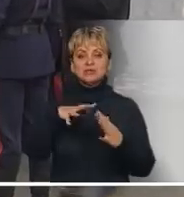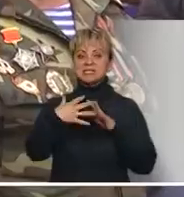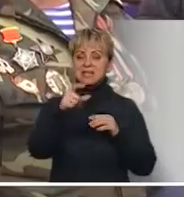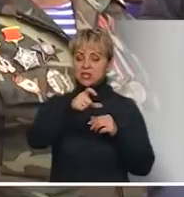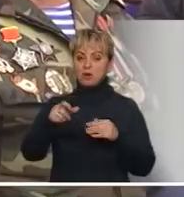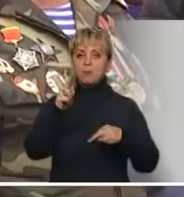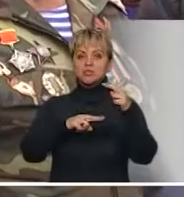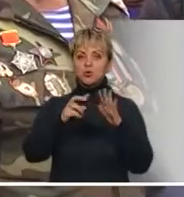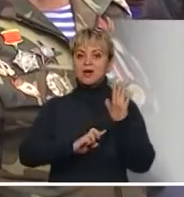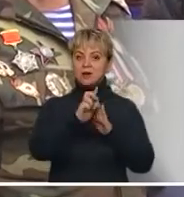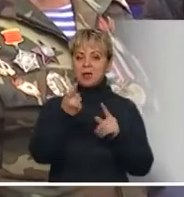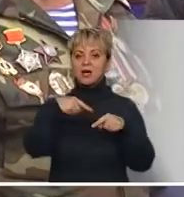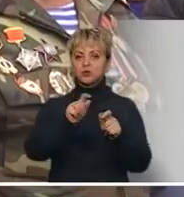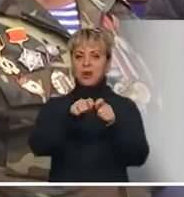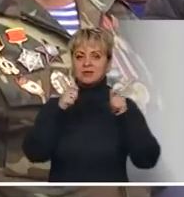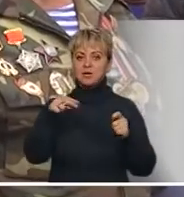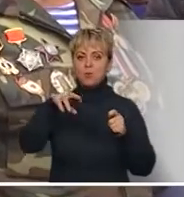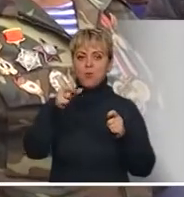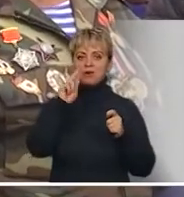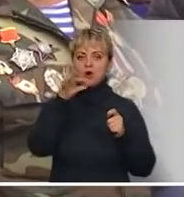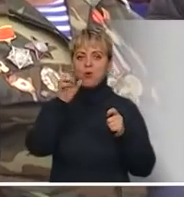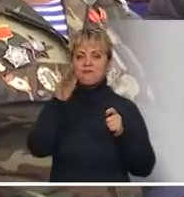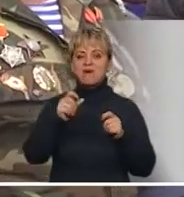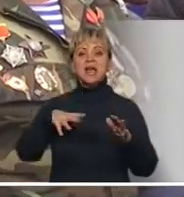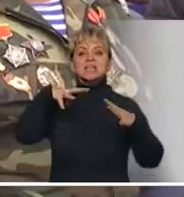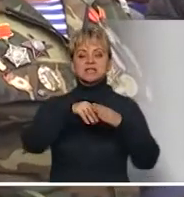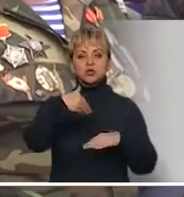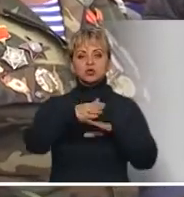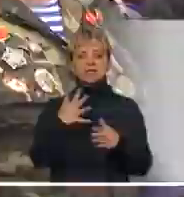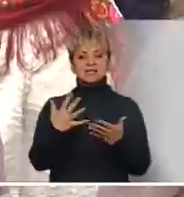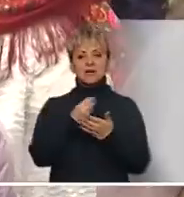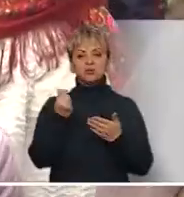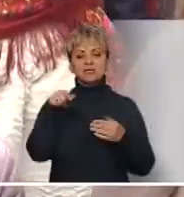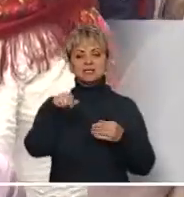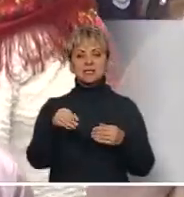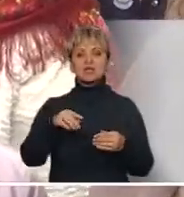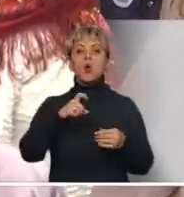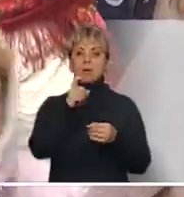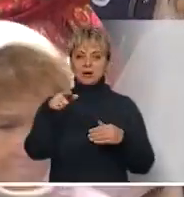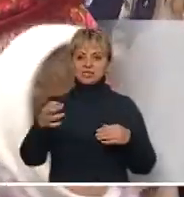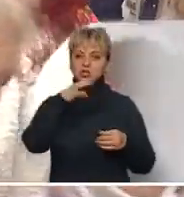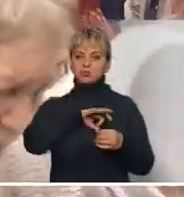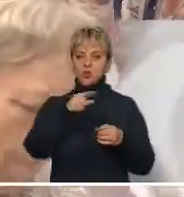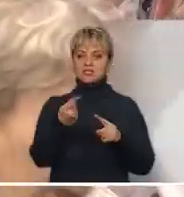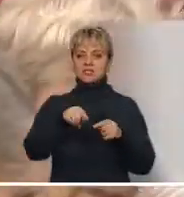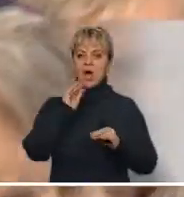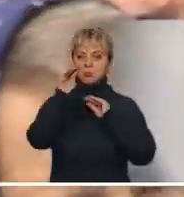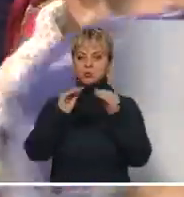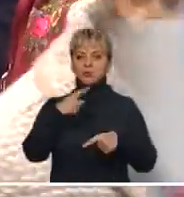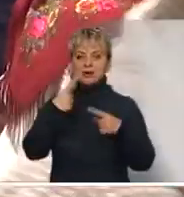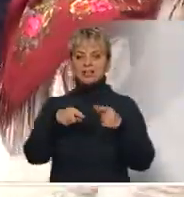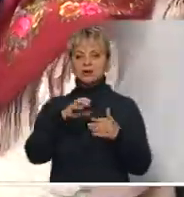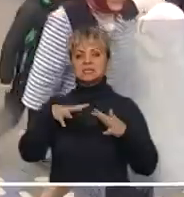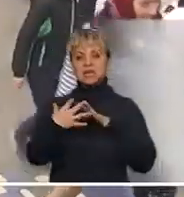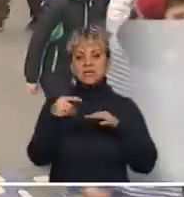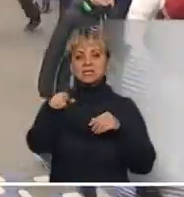мечту станишников – построил храм, который открыли на Покрова. И значительную часть заработанных средств по-хозяйски использует для